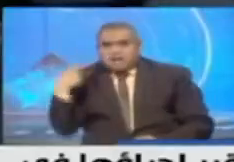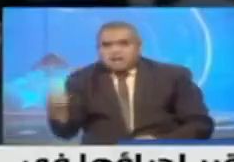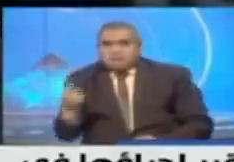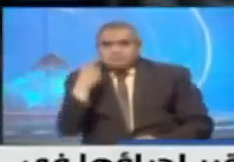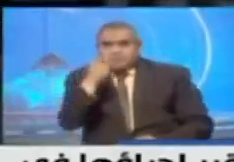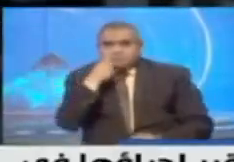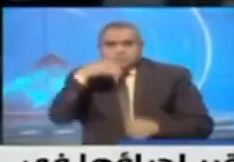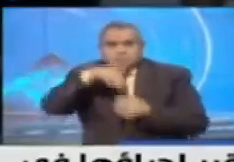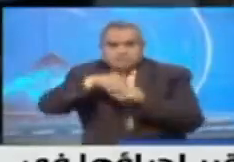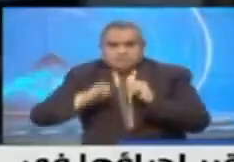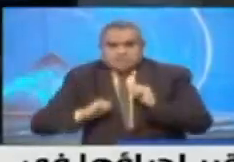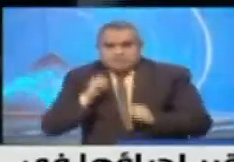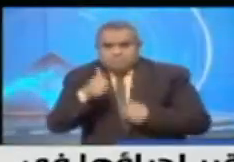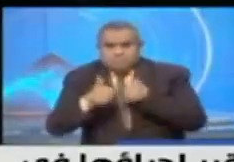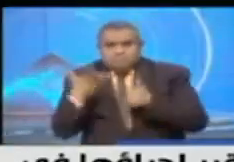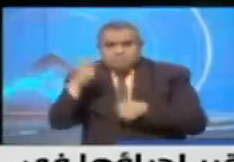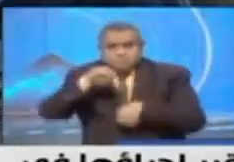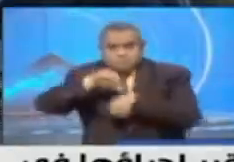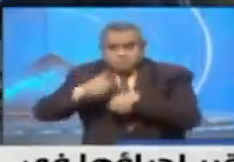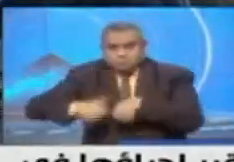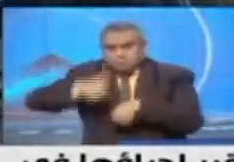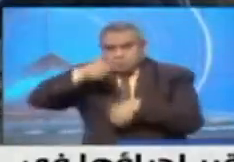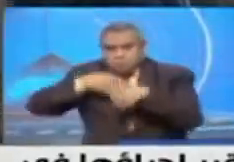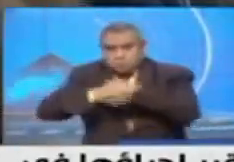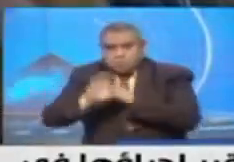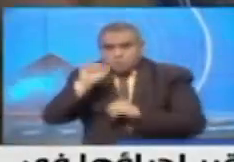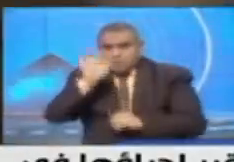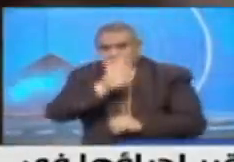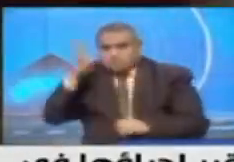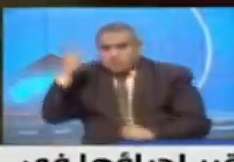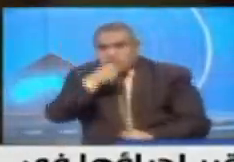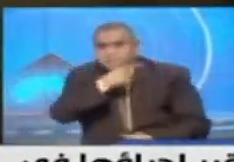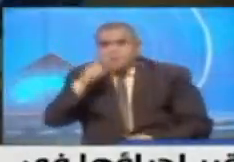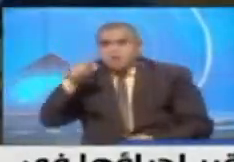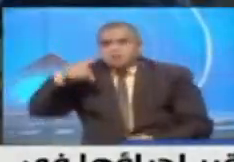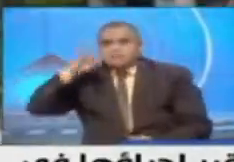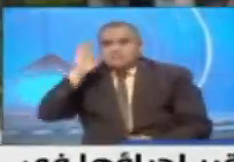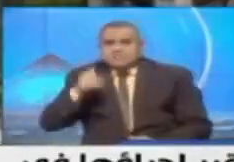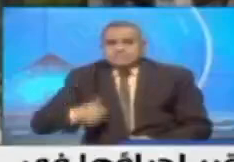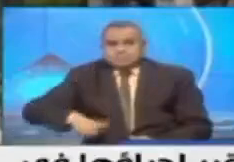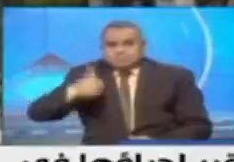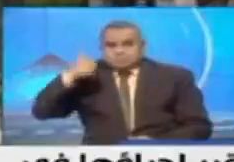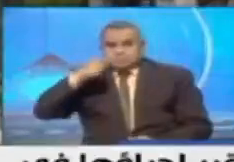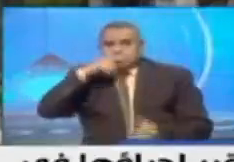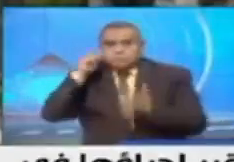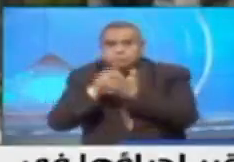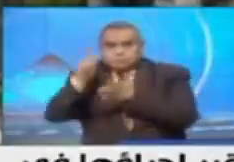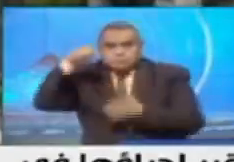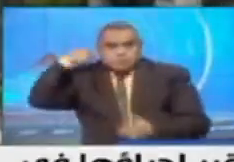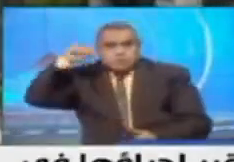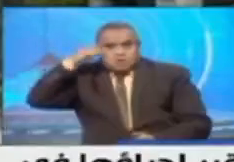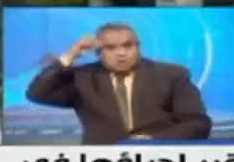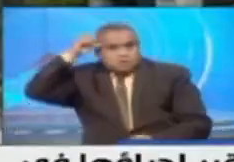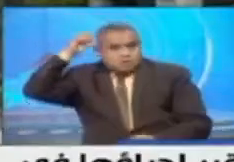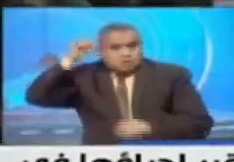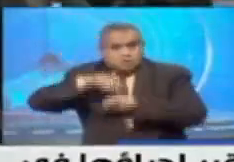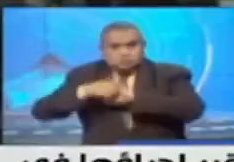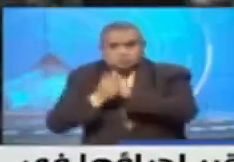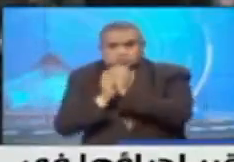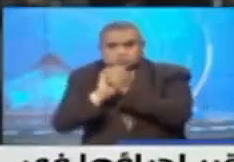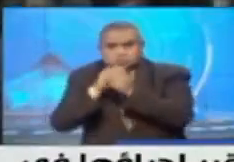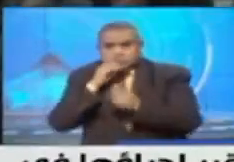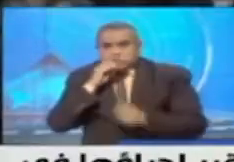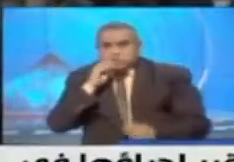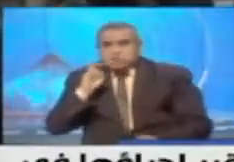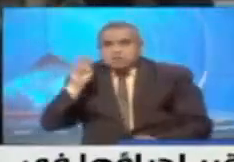1055 مرشحا على 161 مقعدا في البرلمان. يشار إلى أن الرئيس التونسي قيس سعيد كان